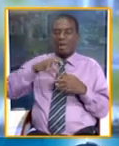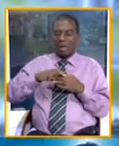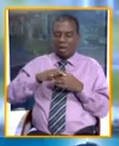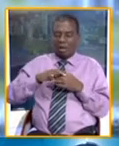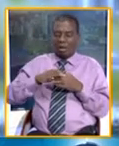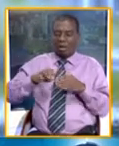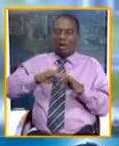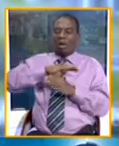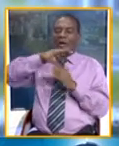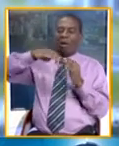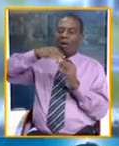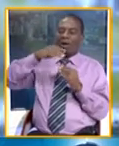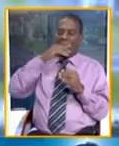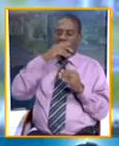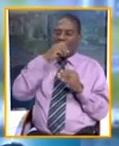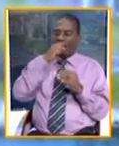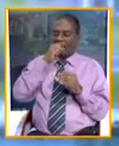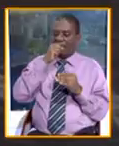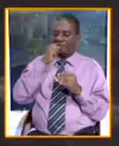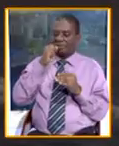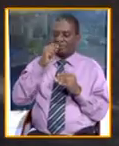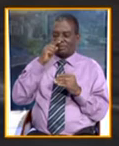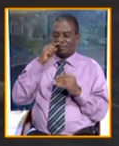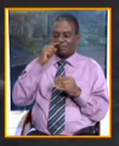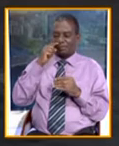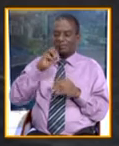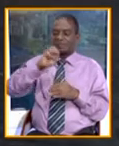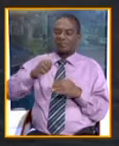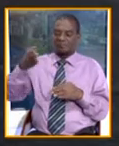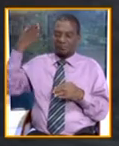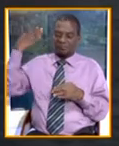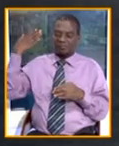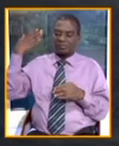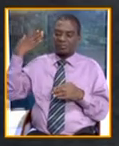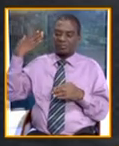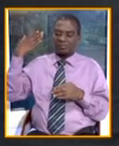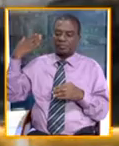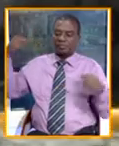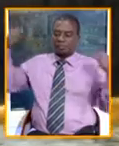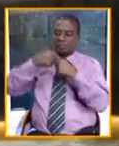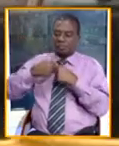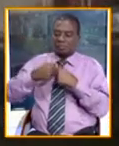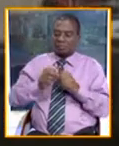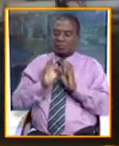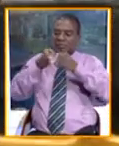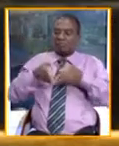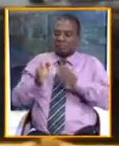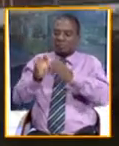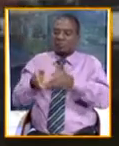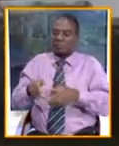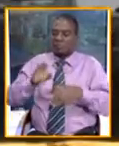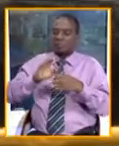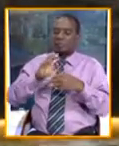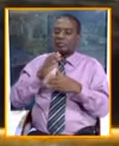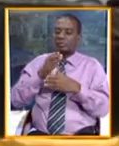Développement Durable. Grâce Kando. Mercredi dernier, une collision en mer a eu lieu